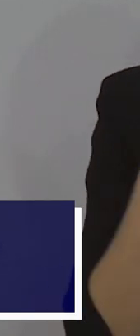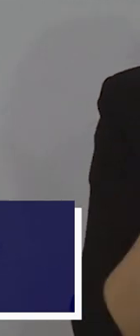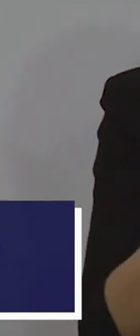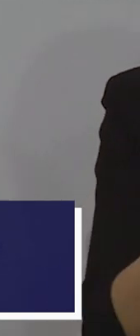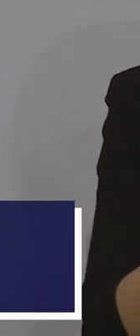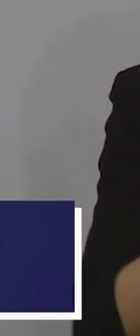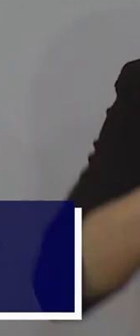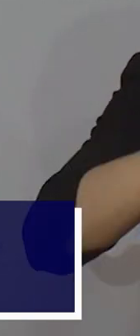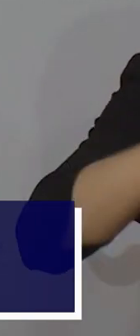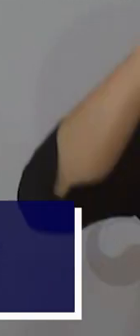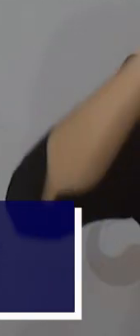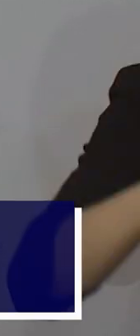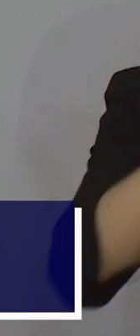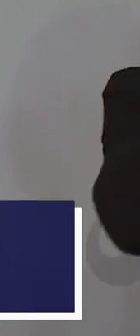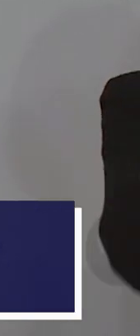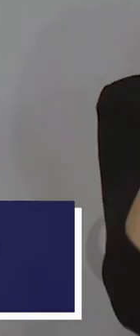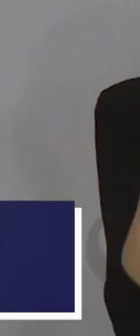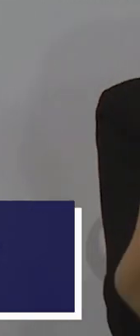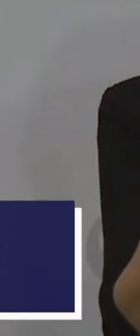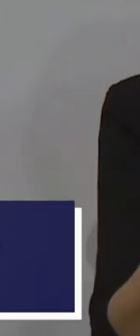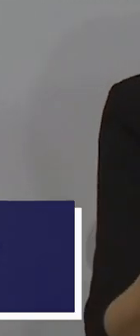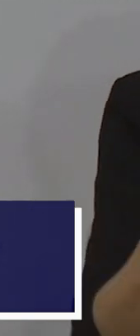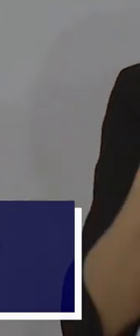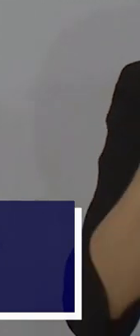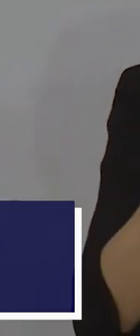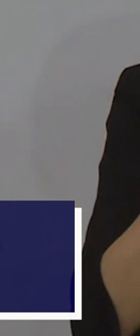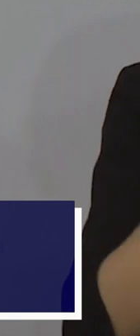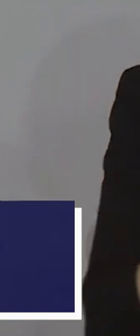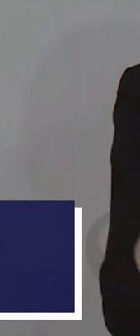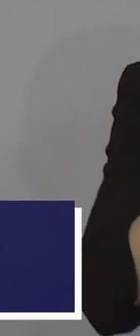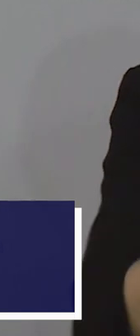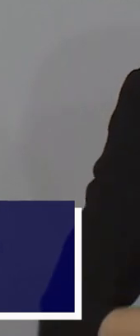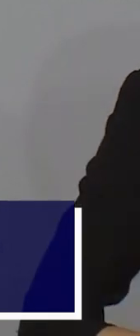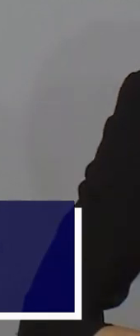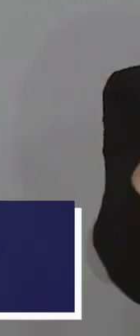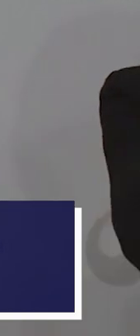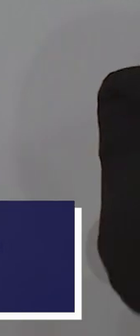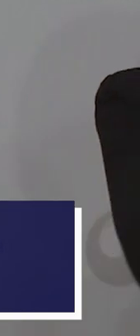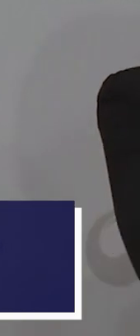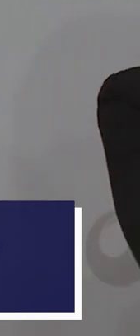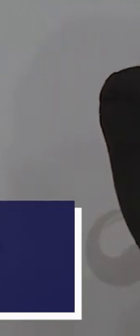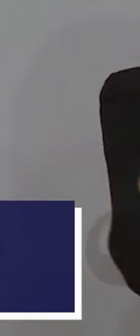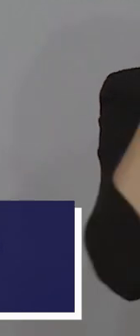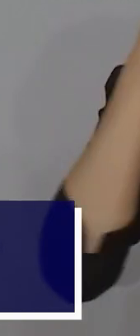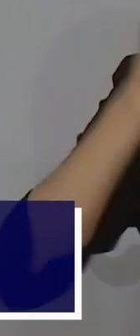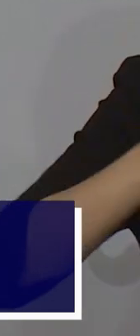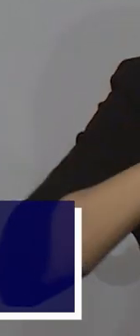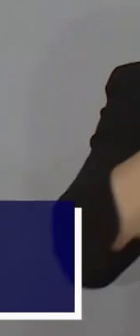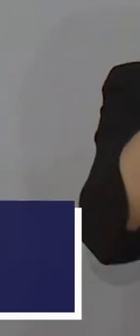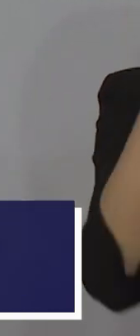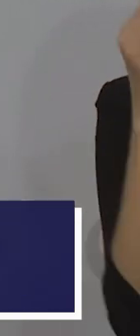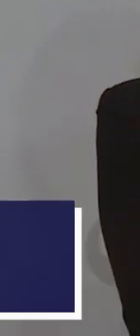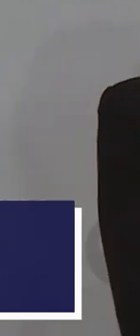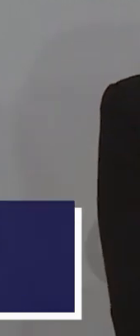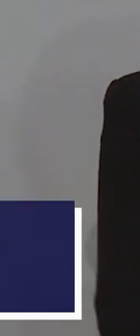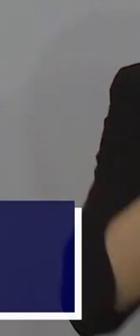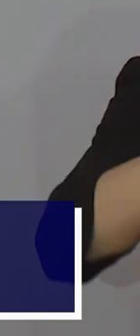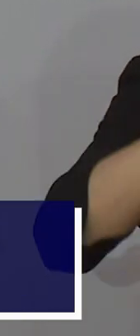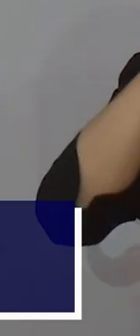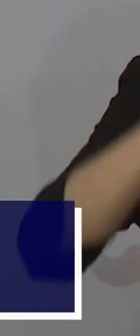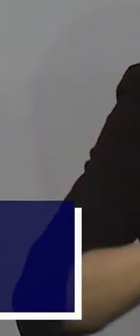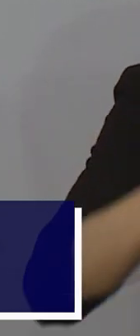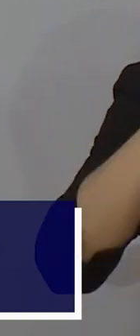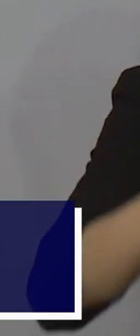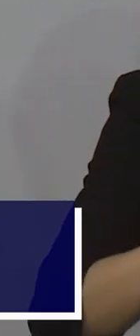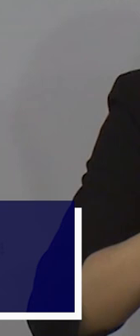좀 일부 있을 수 있고, 두 번째는 저희는 좀 미성년자는 제외를 했습니다. 그래서 그런 좀 차이가 있어서 이러한